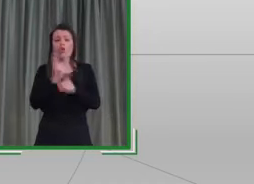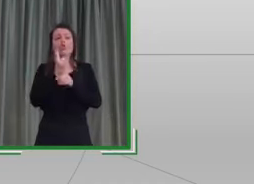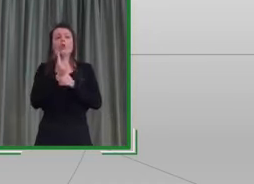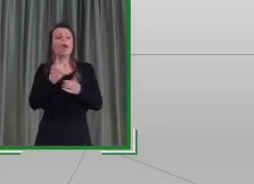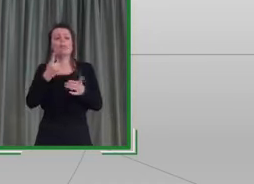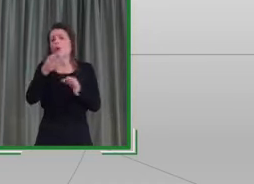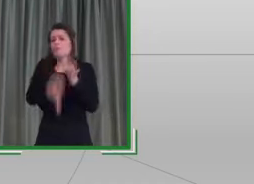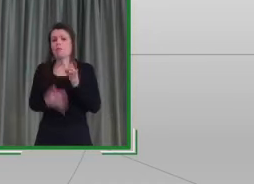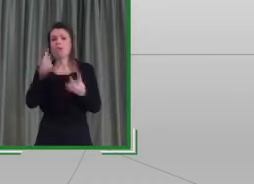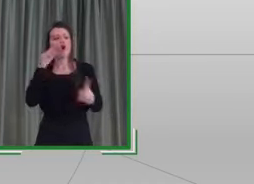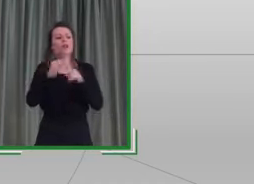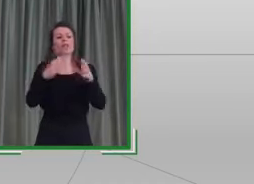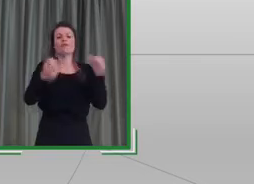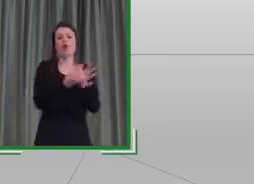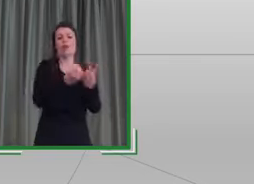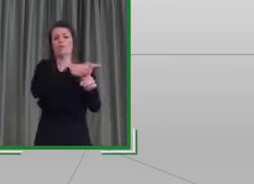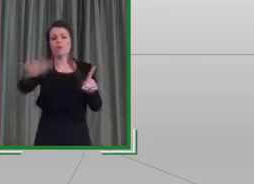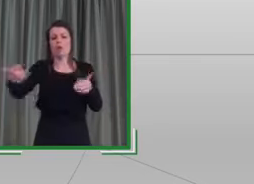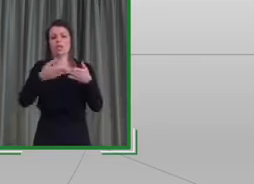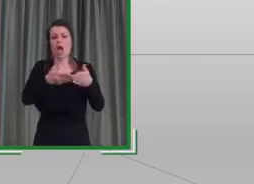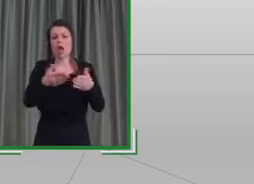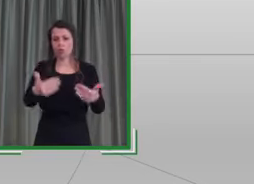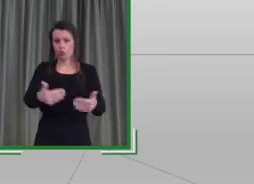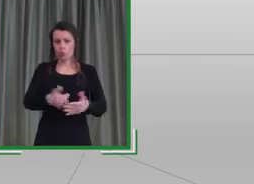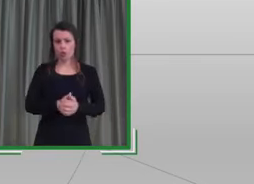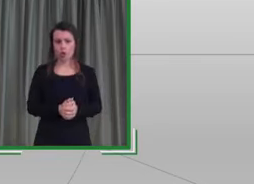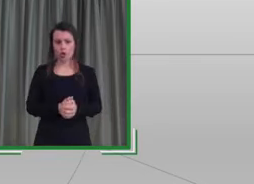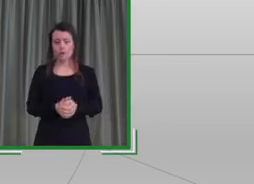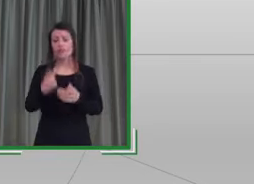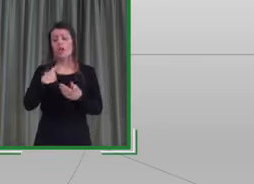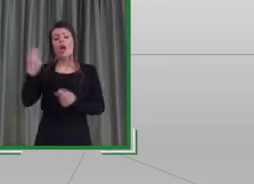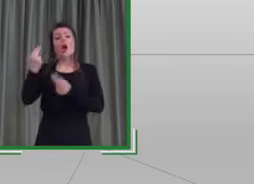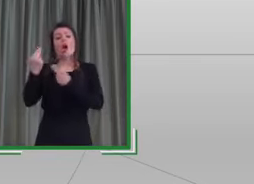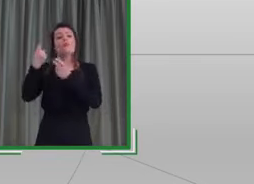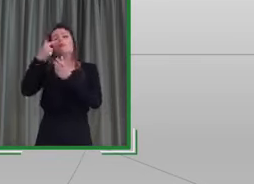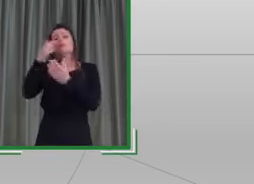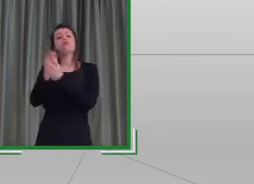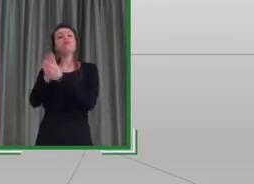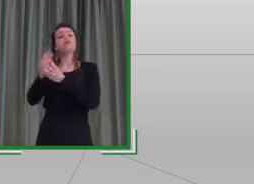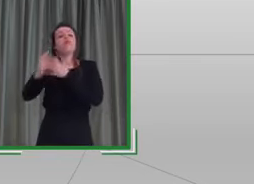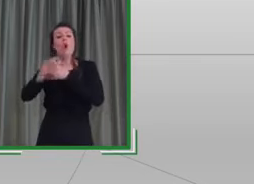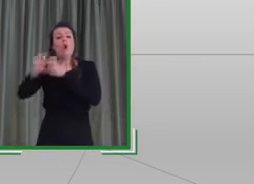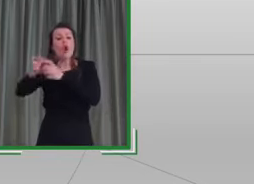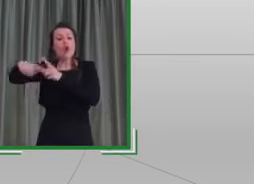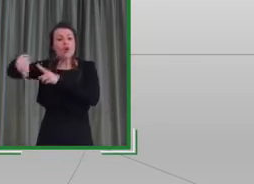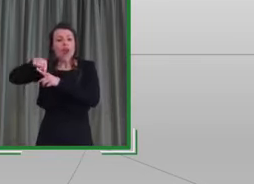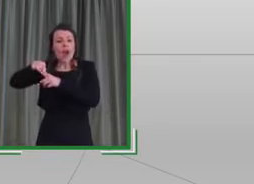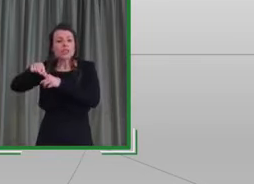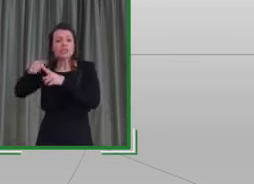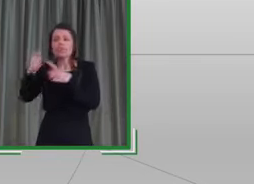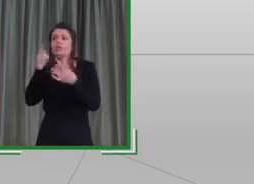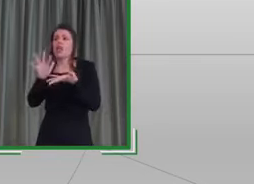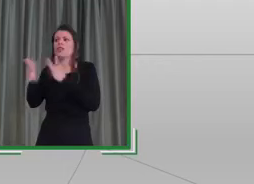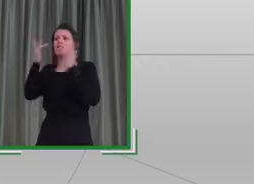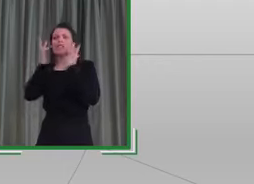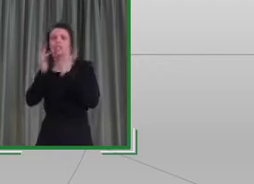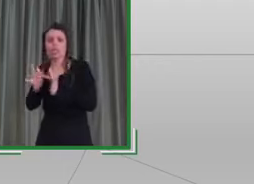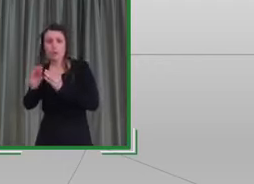sulla semplificazione della burocrazia stanno lavorando un po tutti gli assessori che